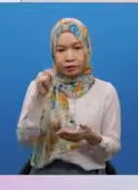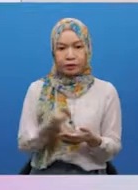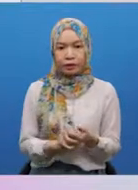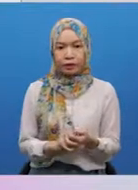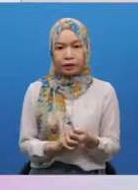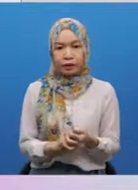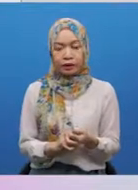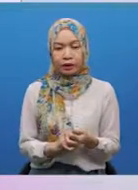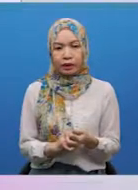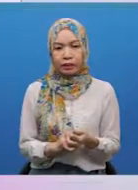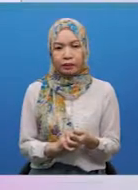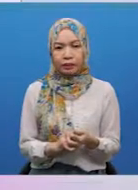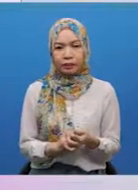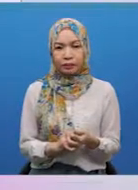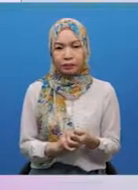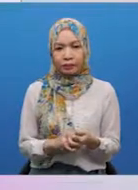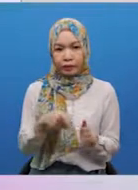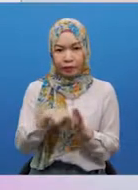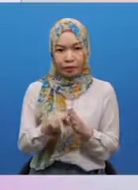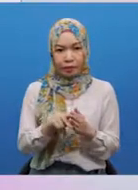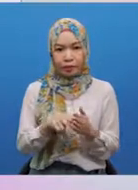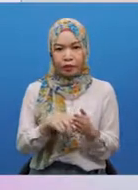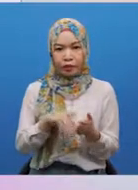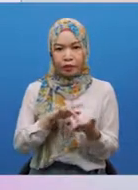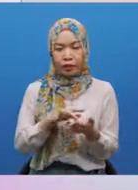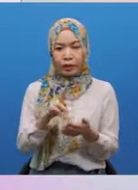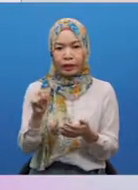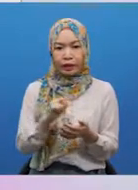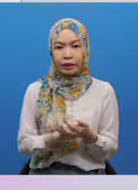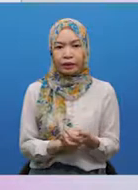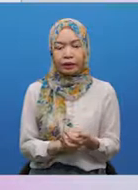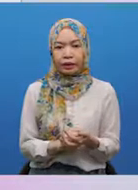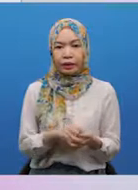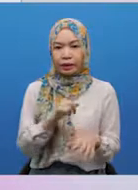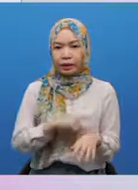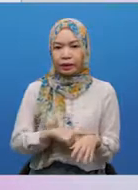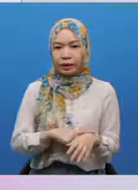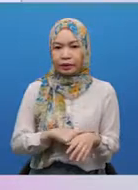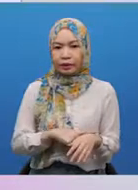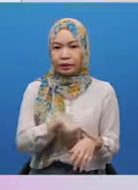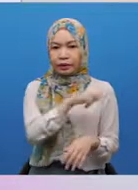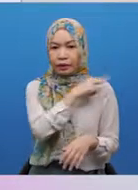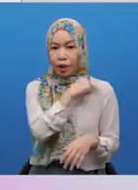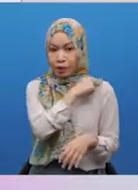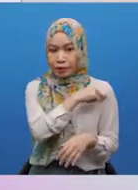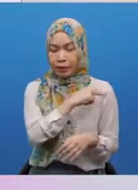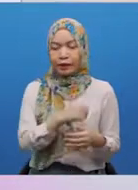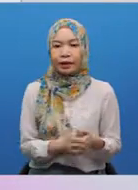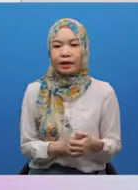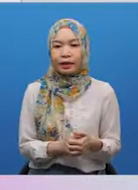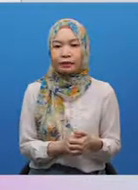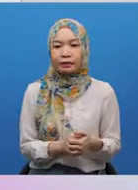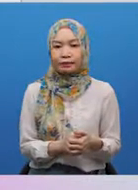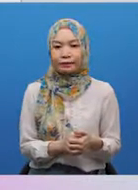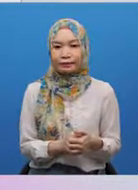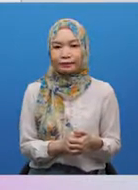atau ilmu perubatan dan bertugas di hospital atau klinik. Bagi saya, gelarannya